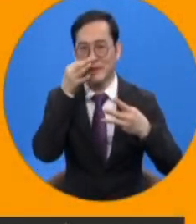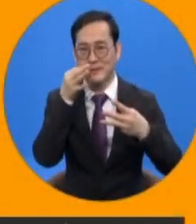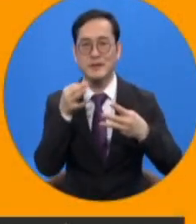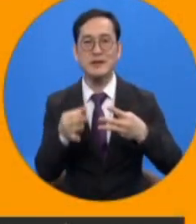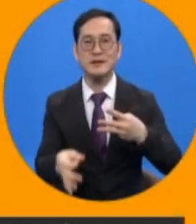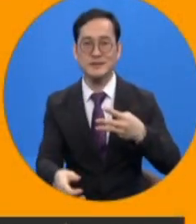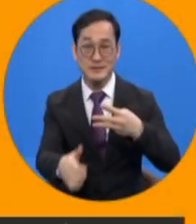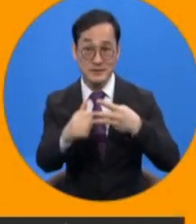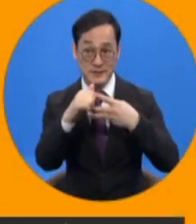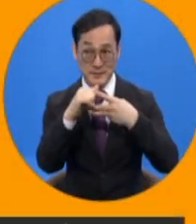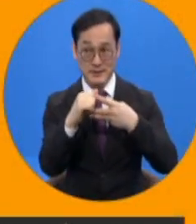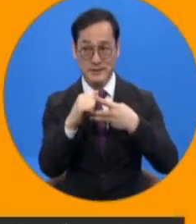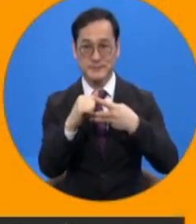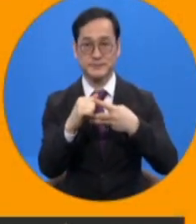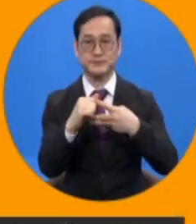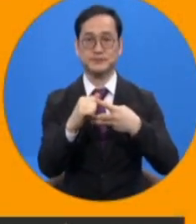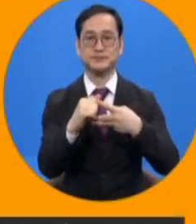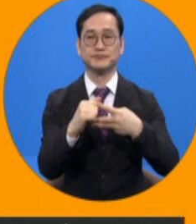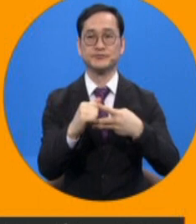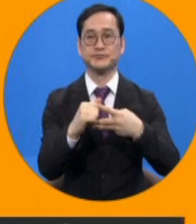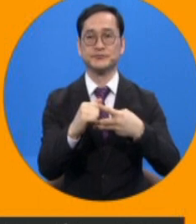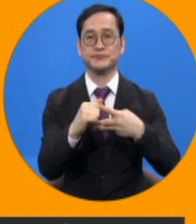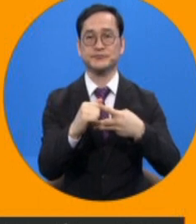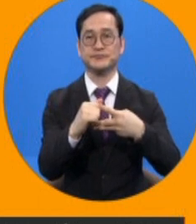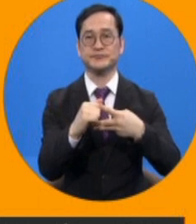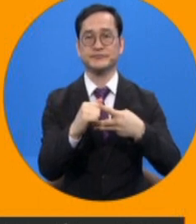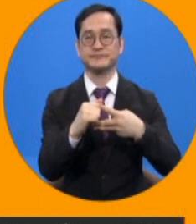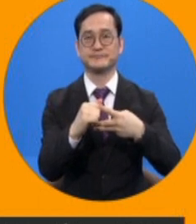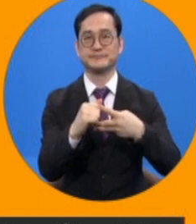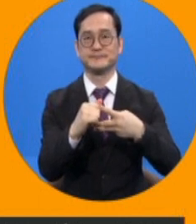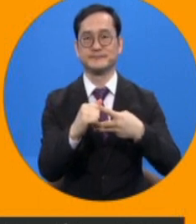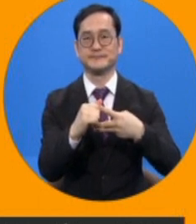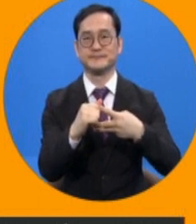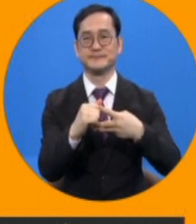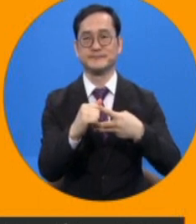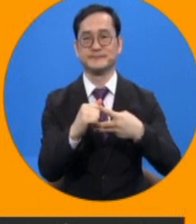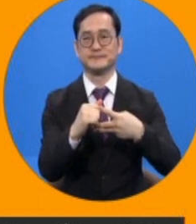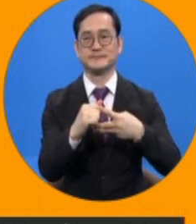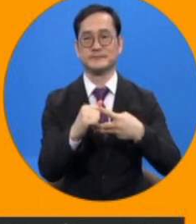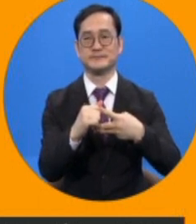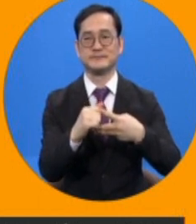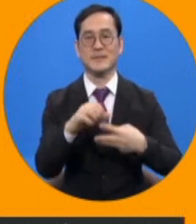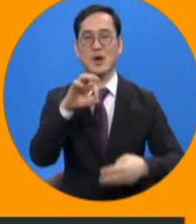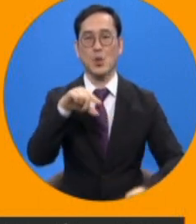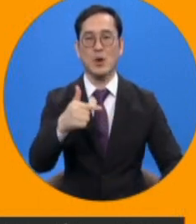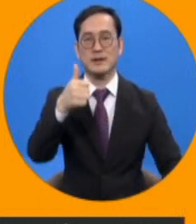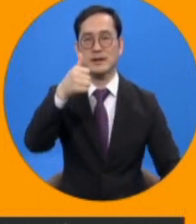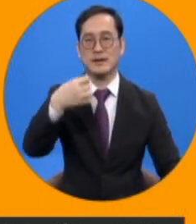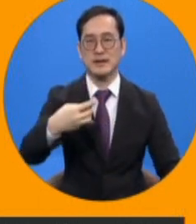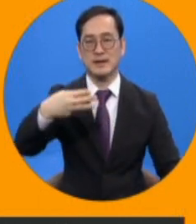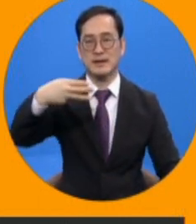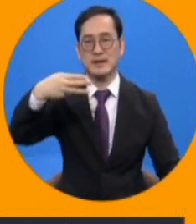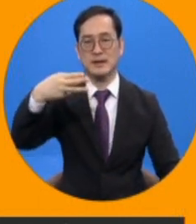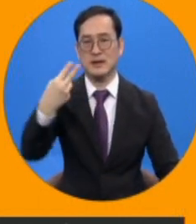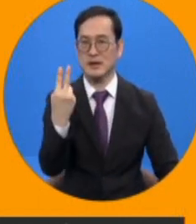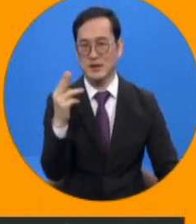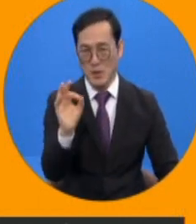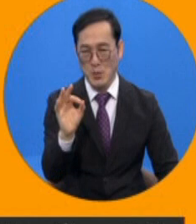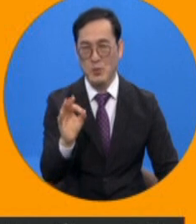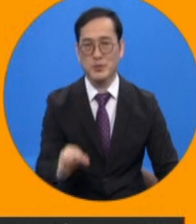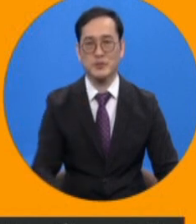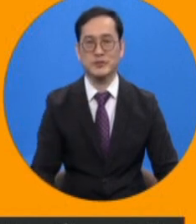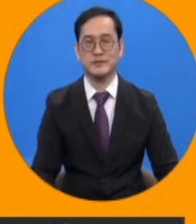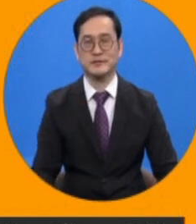오늘의 핫쌈입니다. 첫 번째 핫쌈 실루엣의 주인공은 누굴까요? 바로 원희룡 전 지사입니다. 원희룡 전